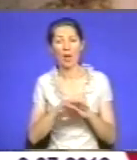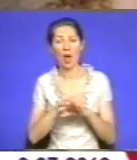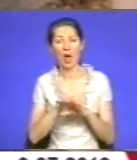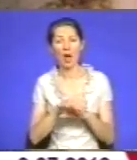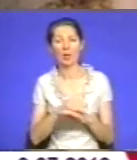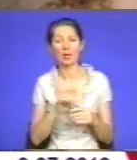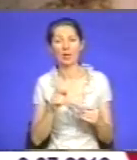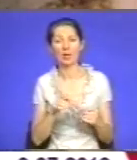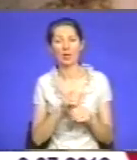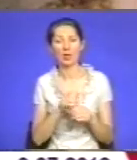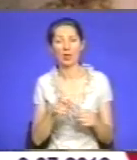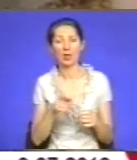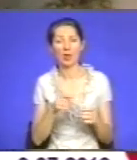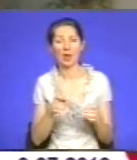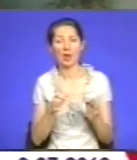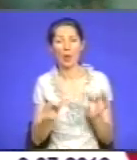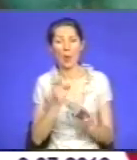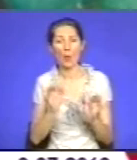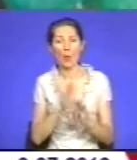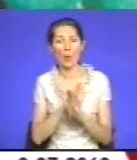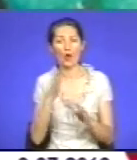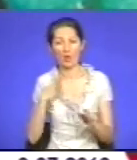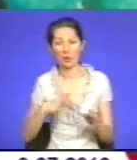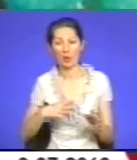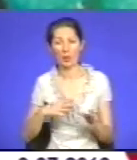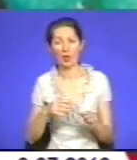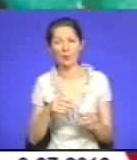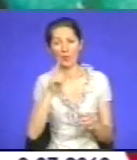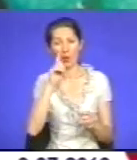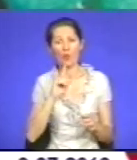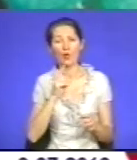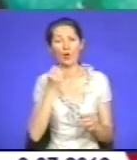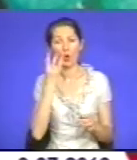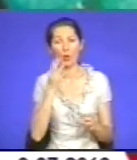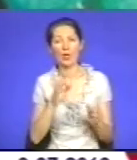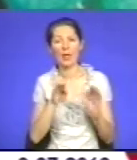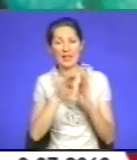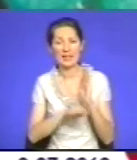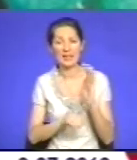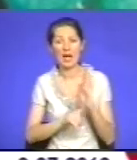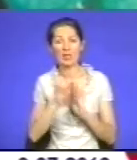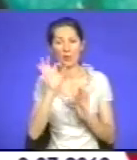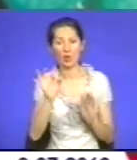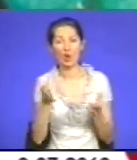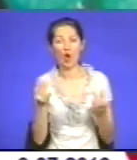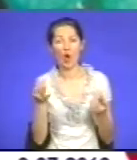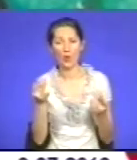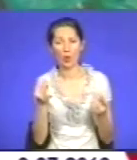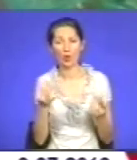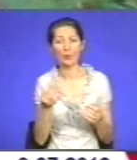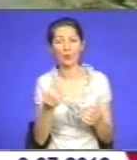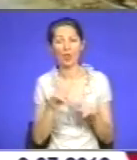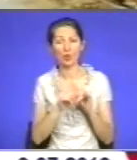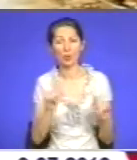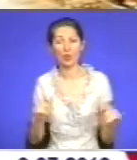впливу несприятливих погодних умов. Комфортно золотистій нематоді при низькій температурі та підвищеній вологості.